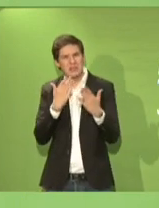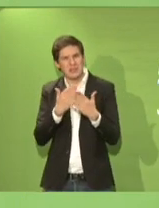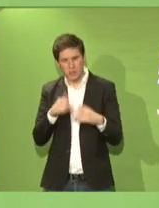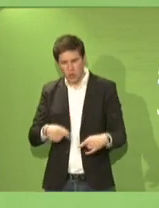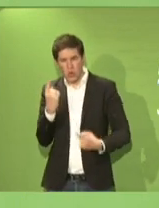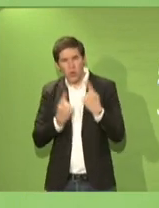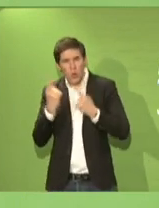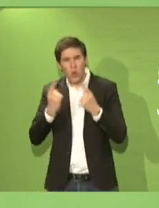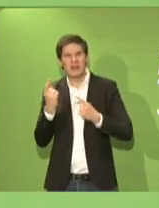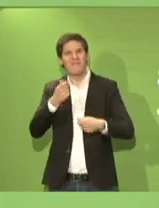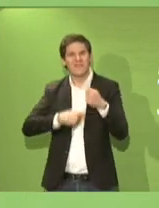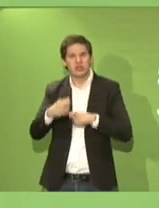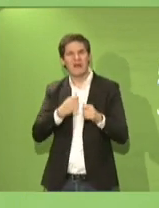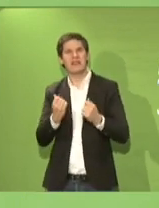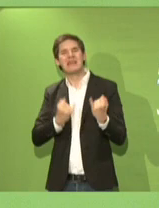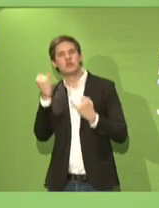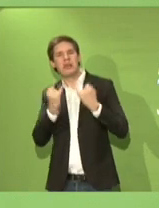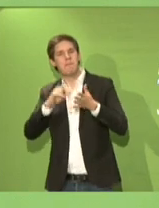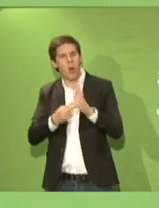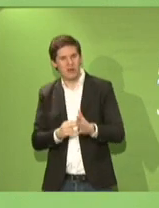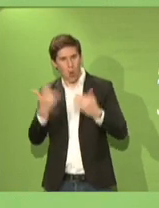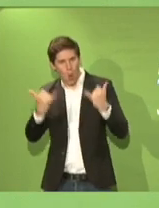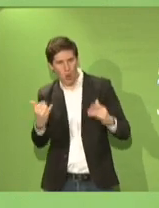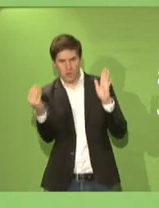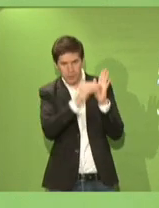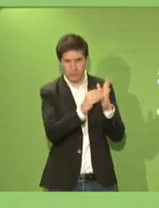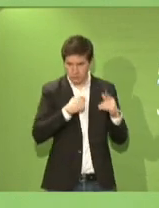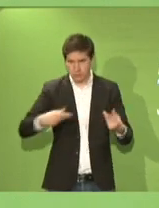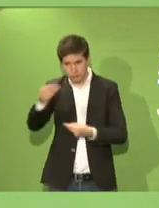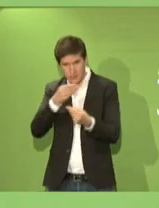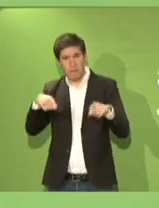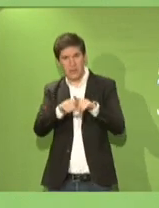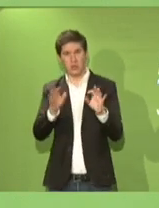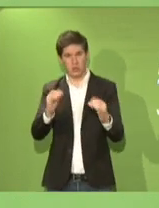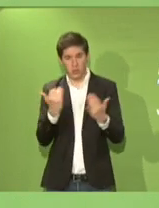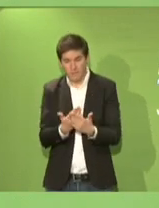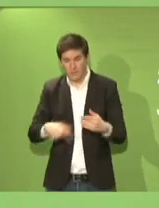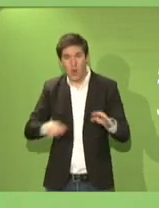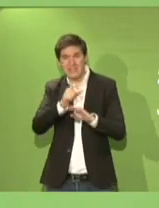Wirtschafts- und Industriepolitik auf die Agenda gesetzt habt. Darum geht es in einem Industrieland wie Nordrhein-Westfalen.